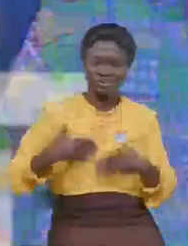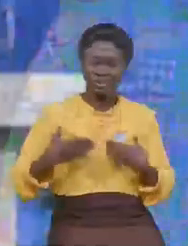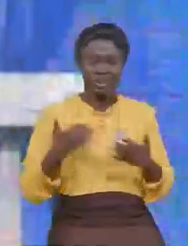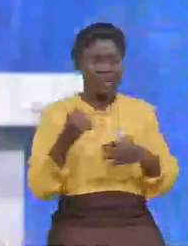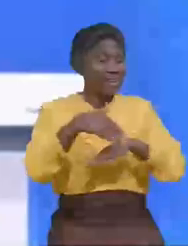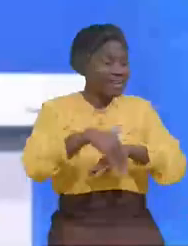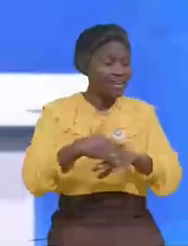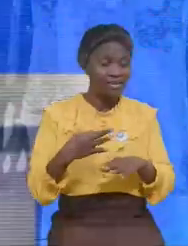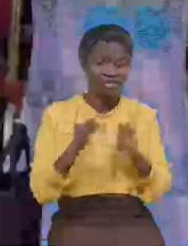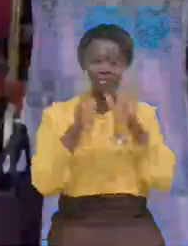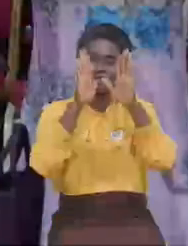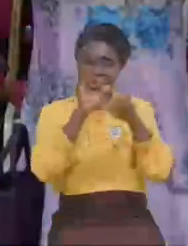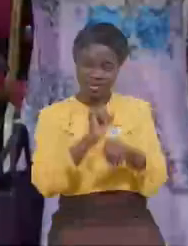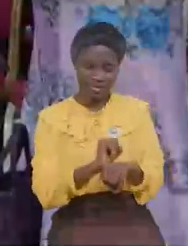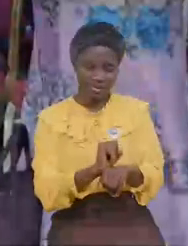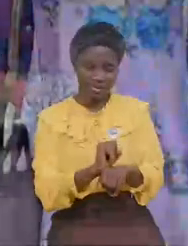une soirée de miracles,